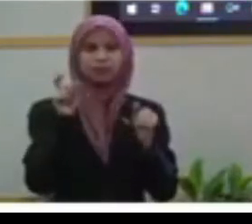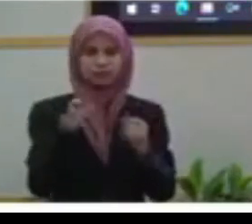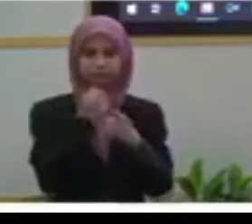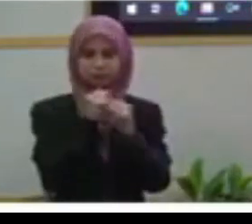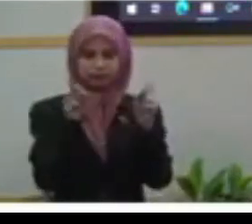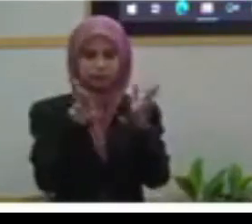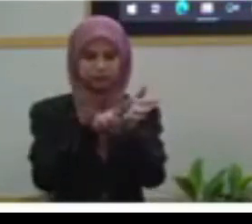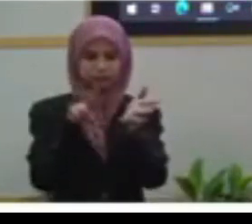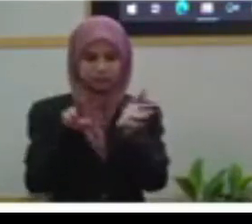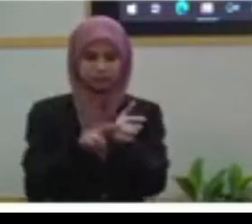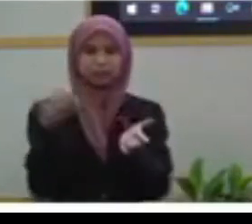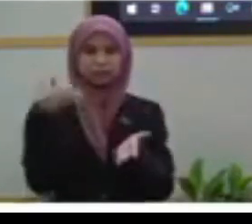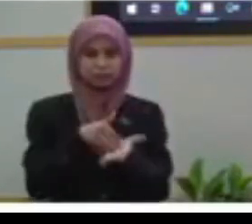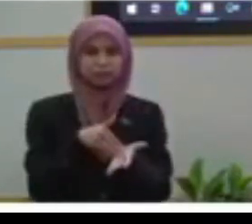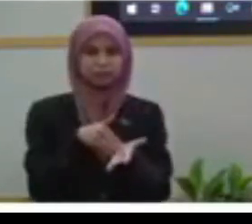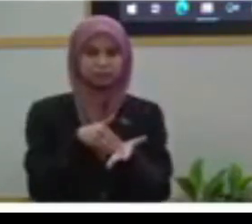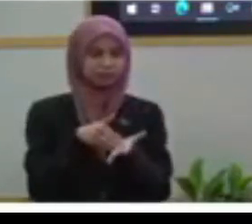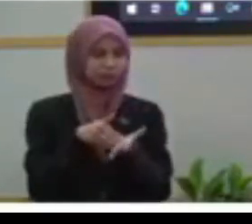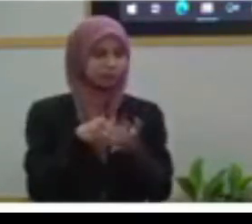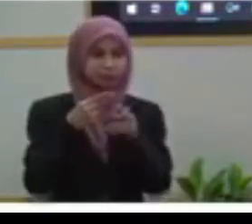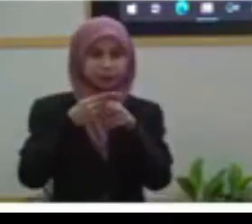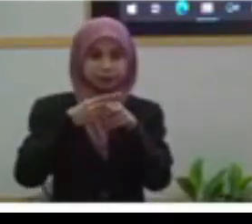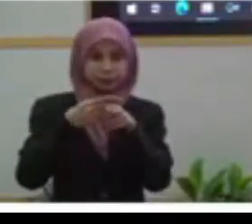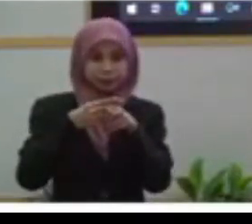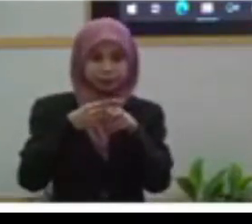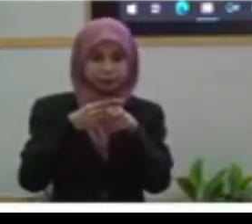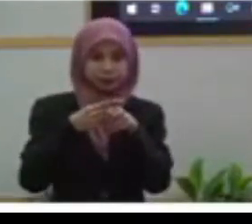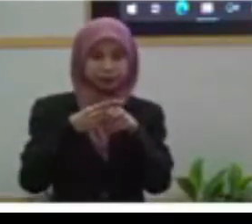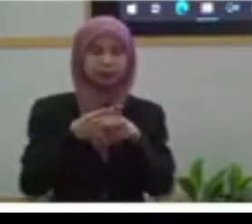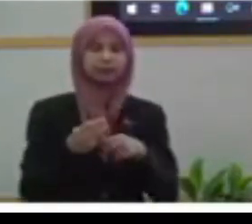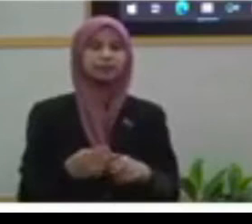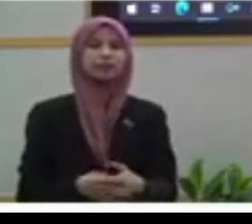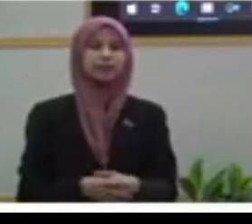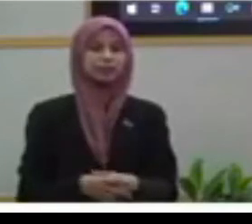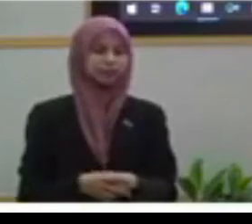daftar, you dah shortcut dekat mana? Setelah daftar,